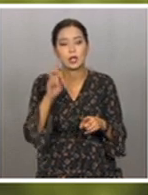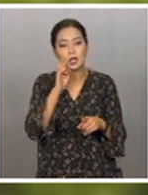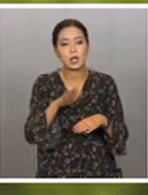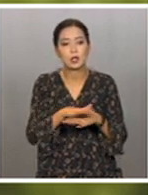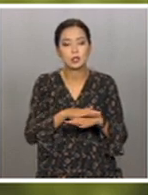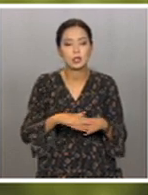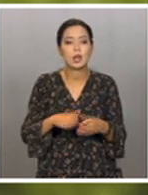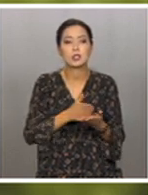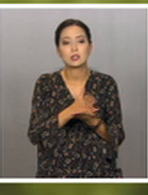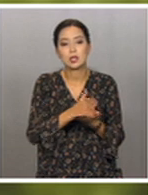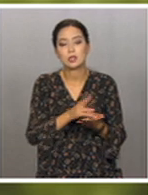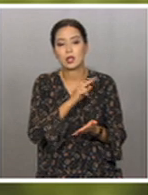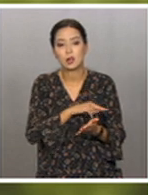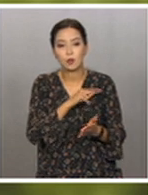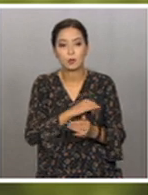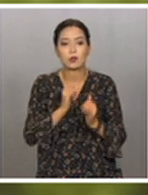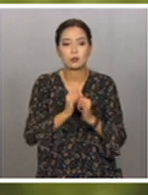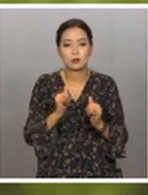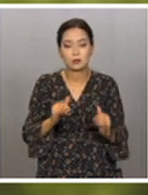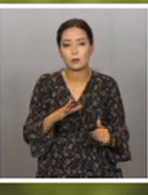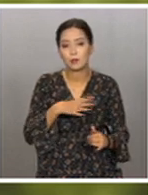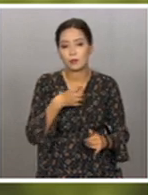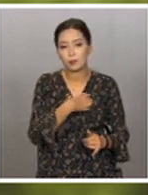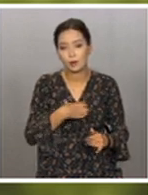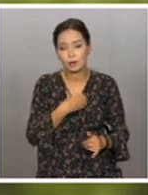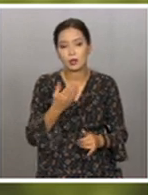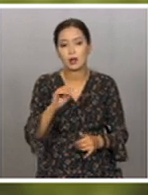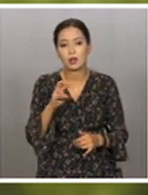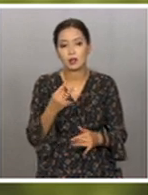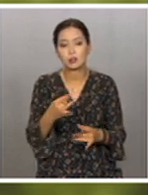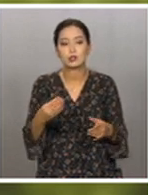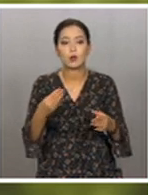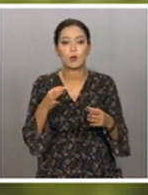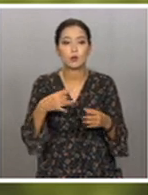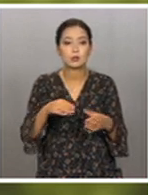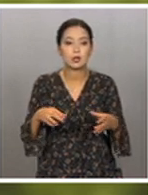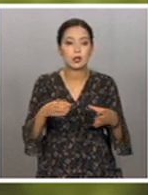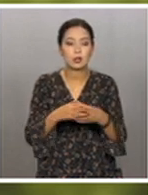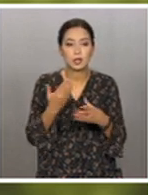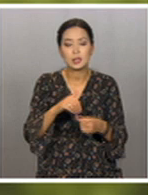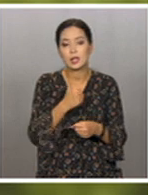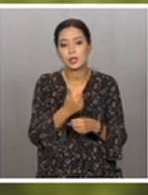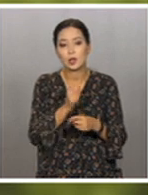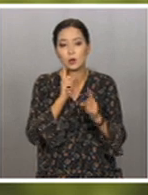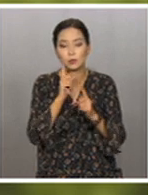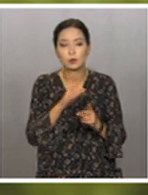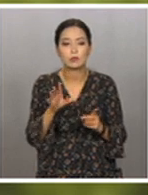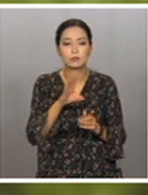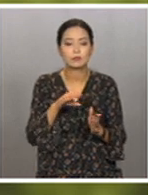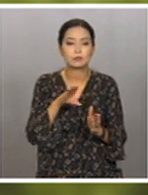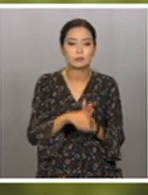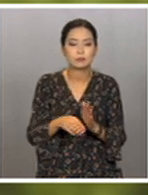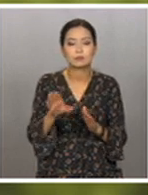саяси құрылымды орнату болды. Алашорда үкіметі құрылған күннен бастап, кеңес үкіметі тарапынан қарсылыққа